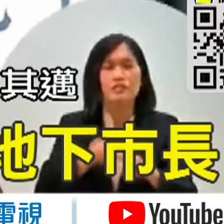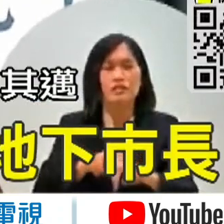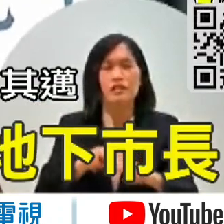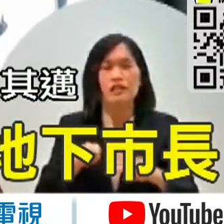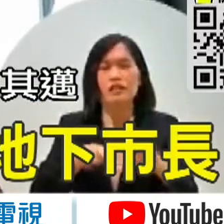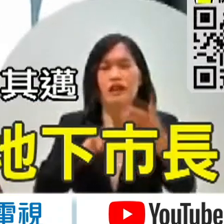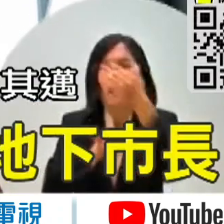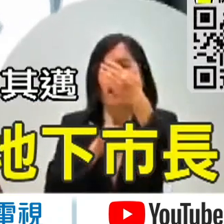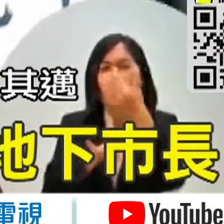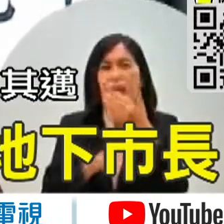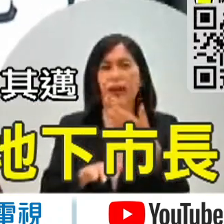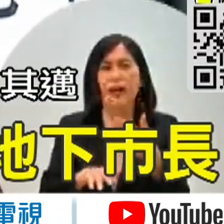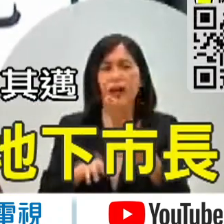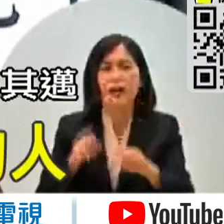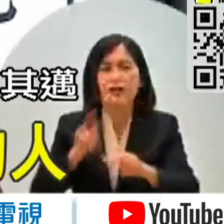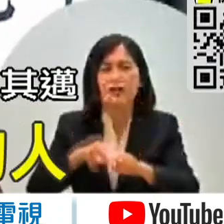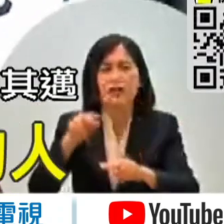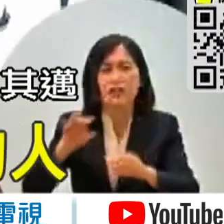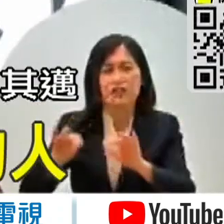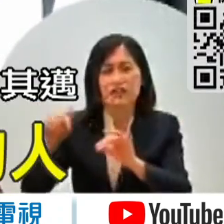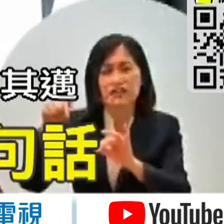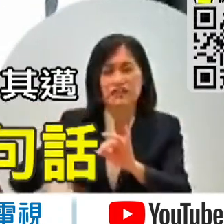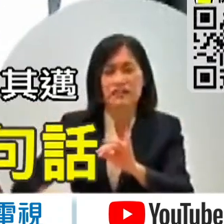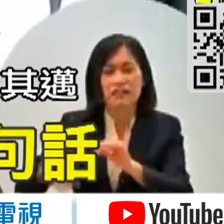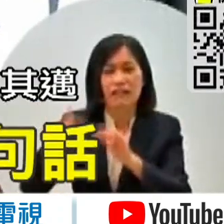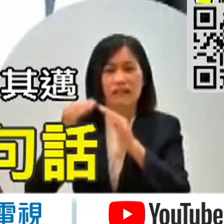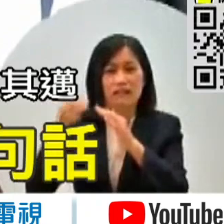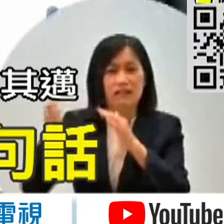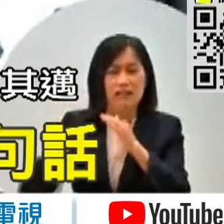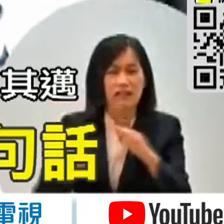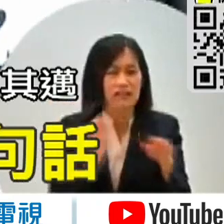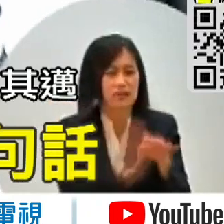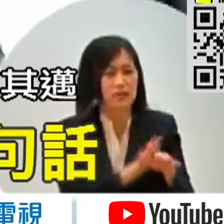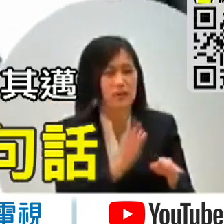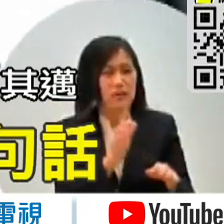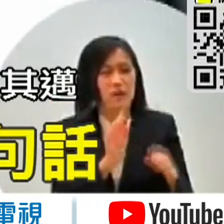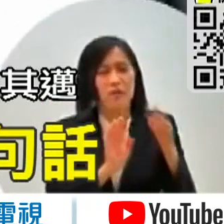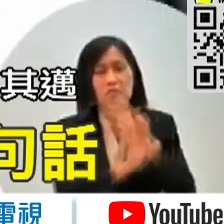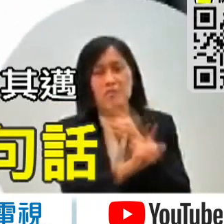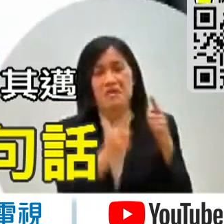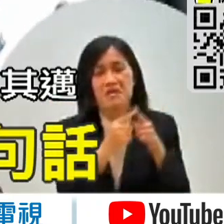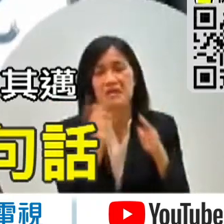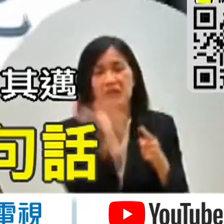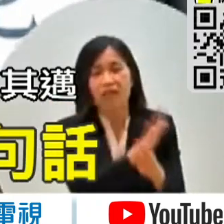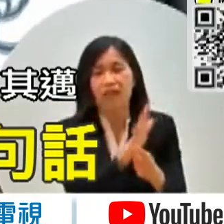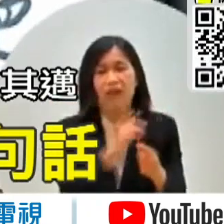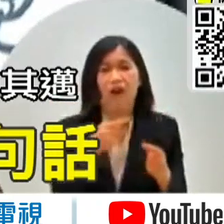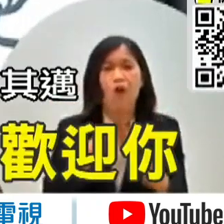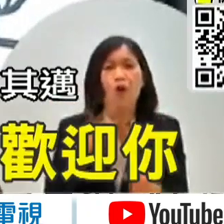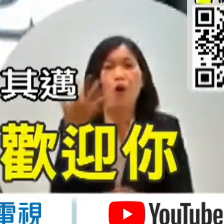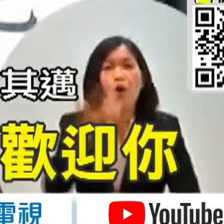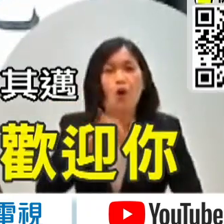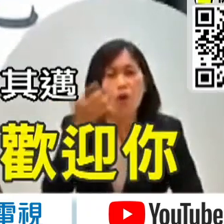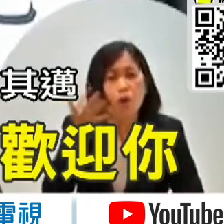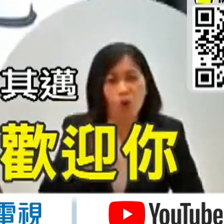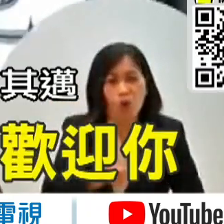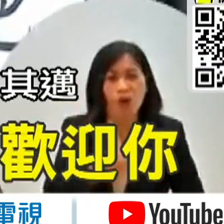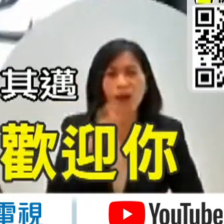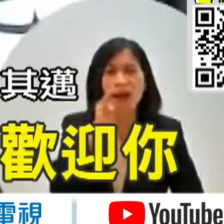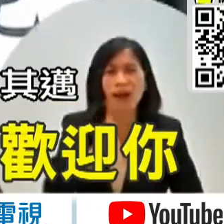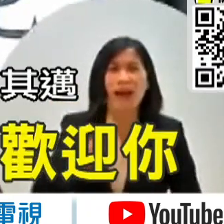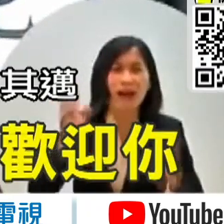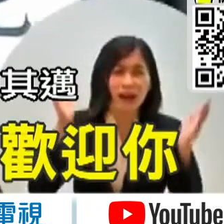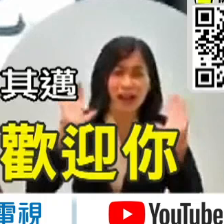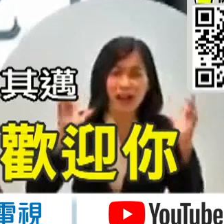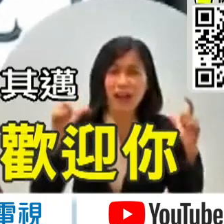唔免坐伫边啊，一个地下市场这边阁是啥个人啊？所以奉劝你一句话啊，孩子，